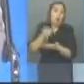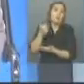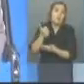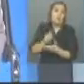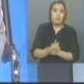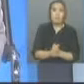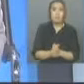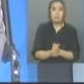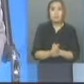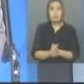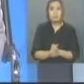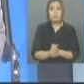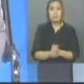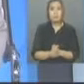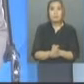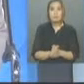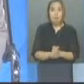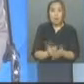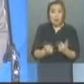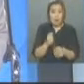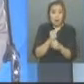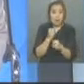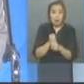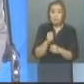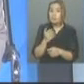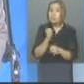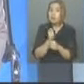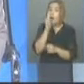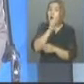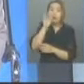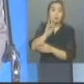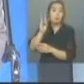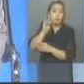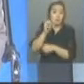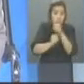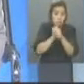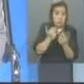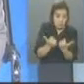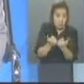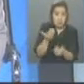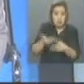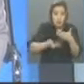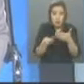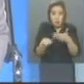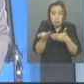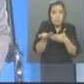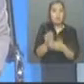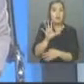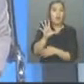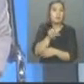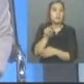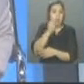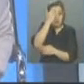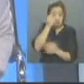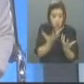ผู้ประกอบการและผลิตอาหารสัตว์ประเมินค่ะว่าในปีนี้ราคาของอาหารสัตว์จะปรับเพิ่มขึ้นอีกร้อยละ5เนื่องจากว่าราคาสินค้าเกษตรที่สู